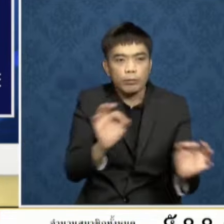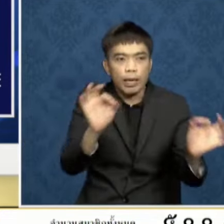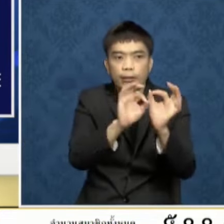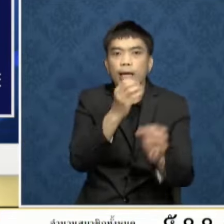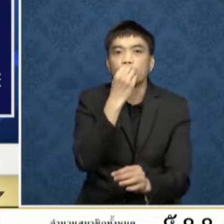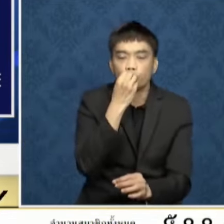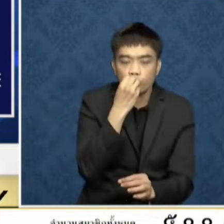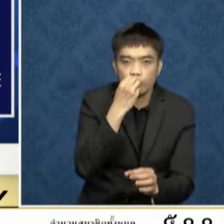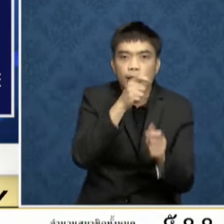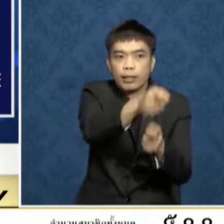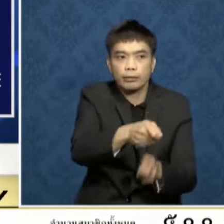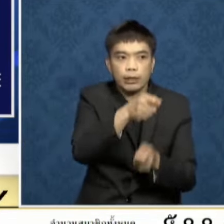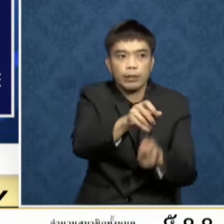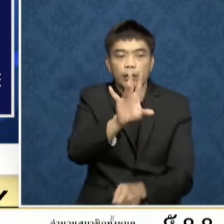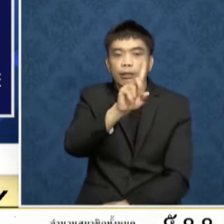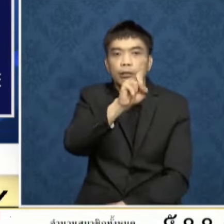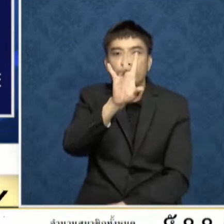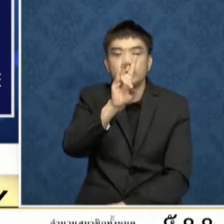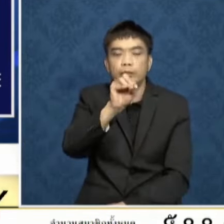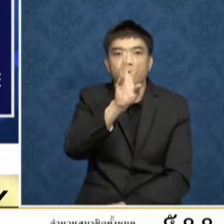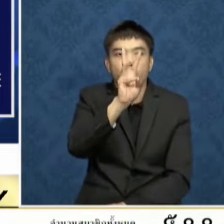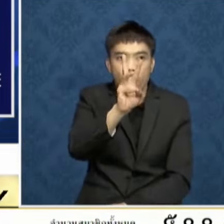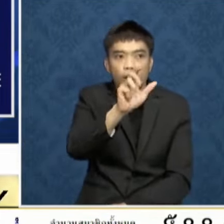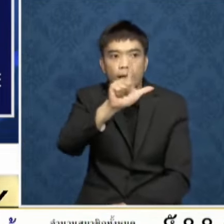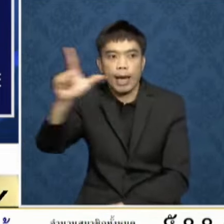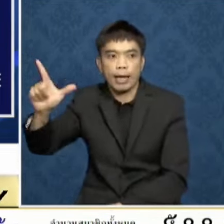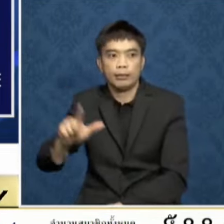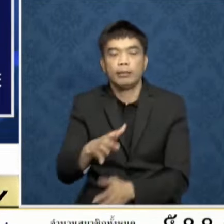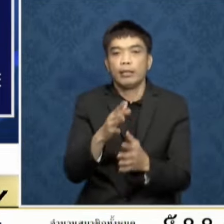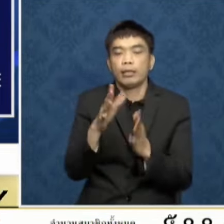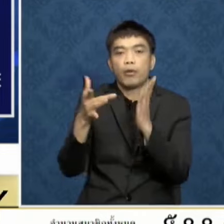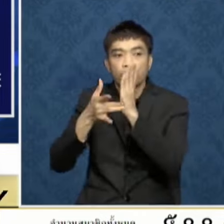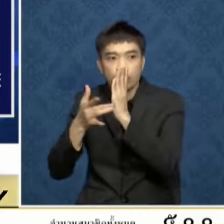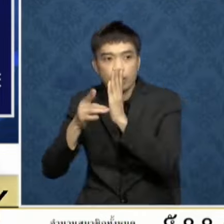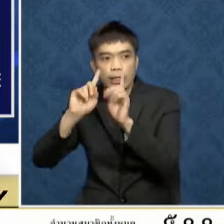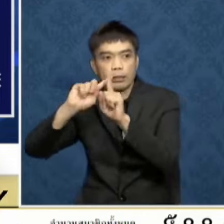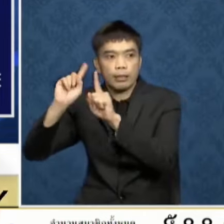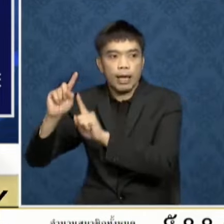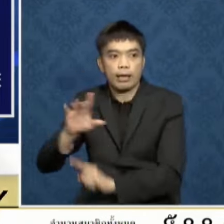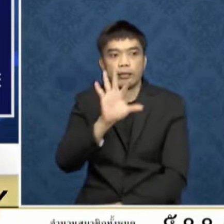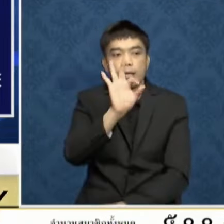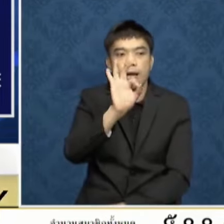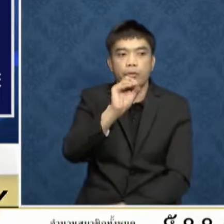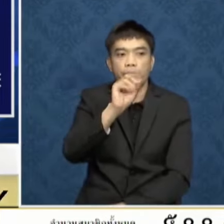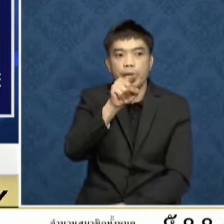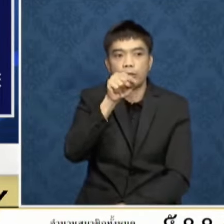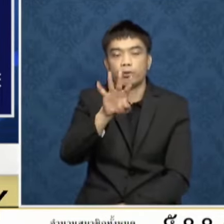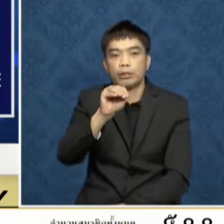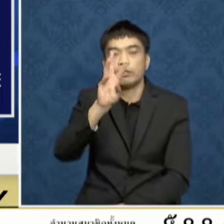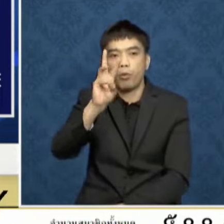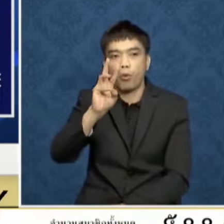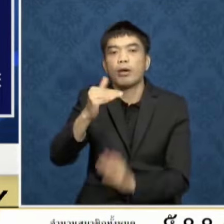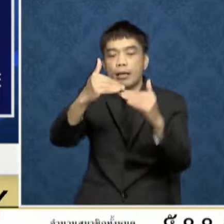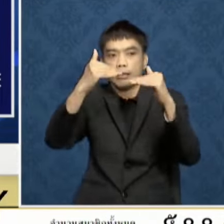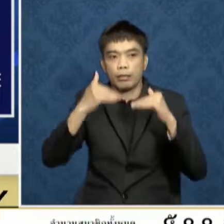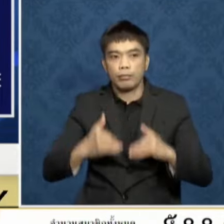อาหาร 176ล้านบาทอุตสาหกรรมดิจิตอล 91.4 46ล้านบาทนะคะลองลงมาก็คืออุตสาหกรรมชีวภาพและ